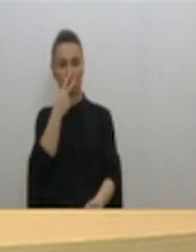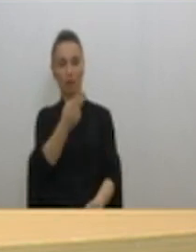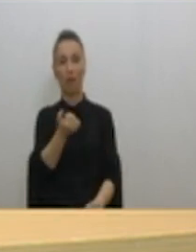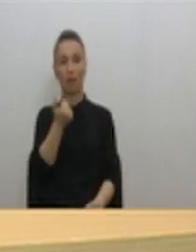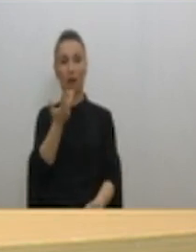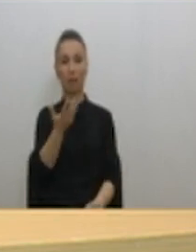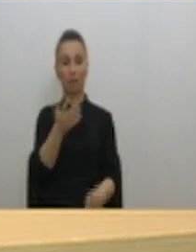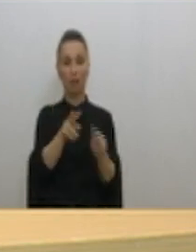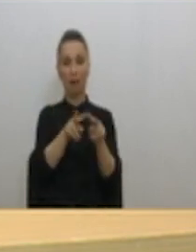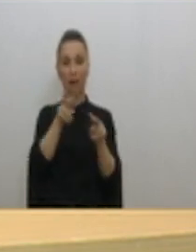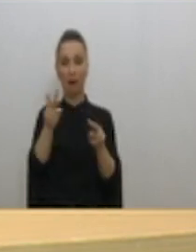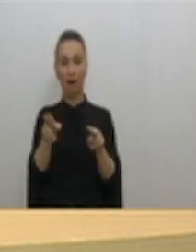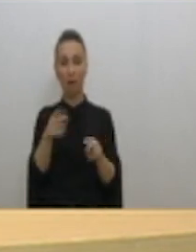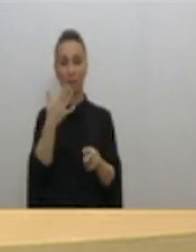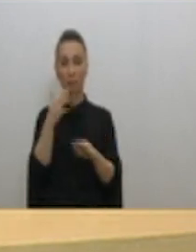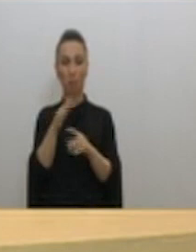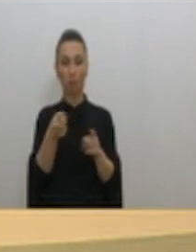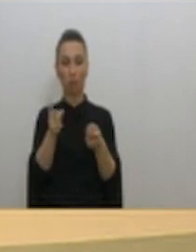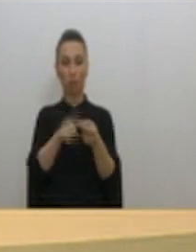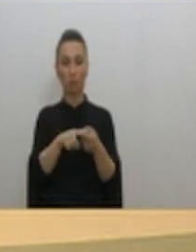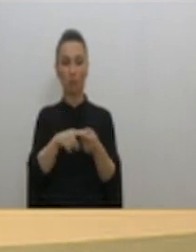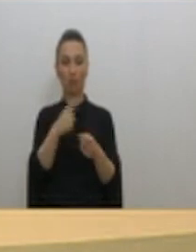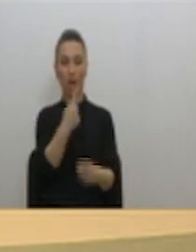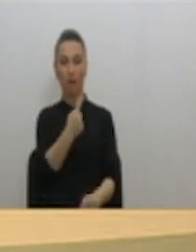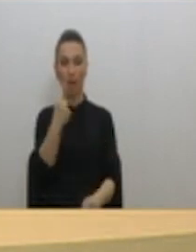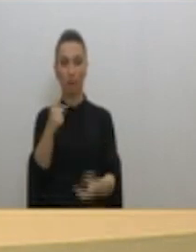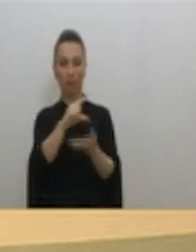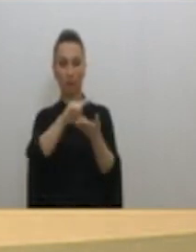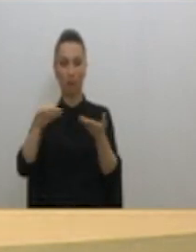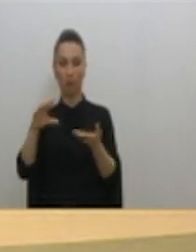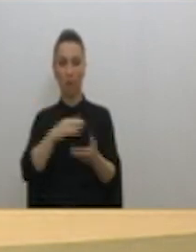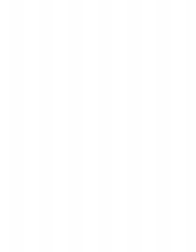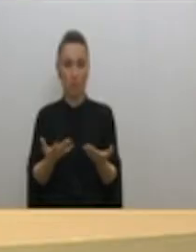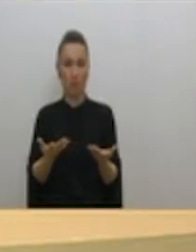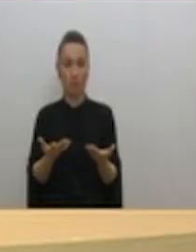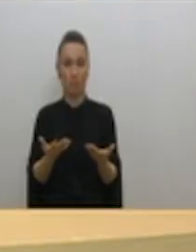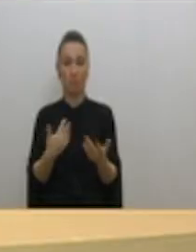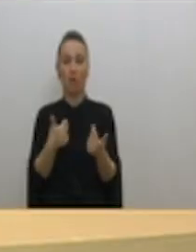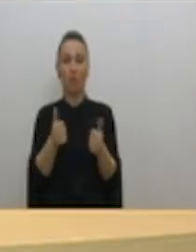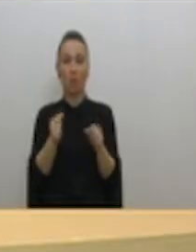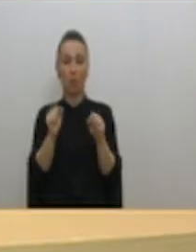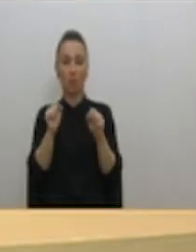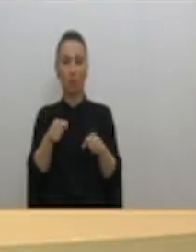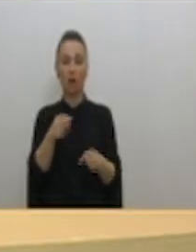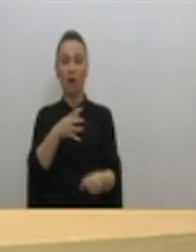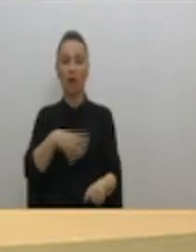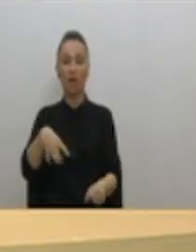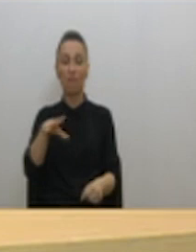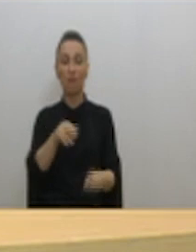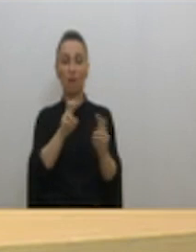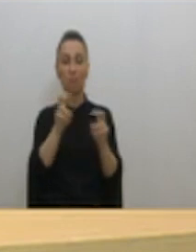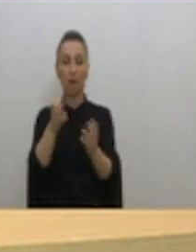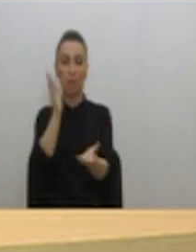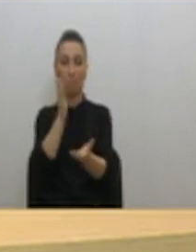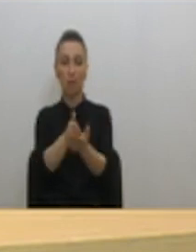რამდენად დაემსგავსეთ ნაციონალურ მოძრაობას და რამდენად ერთ-ერთში გადაიყეთ მათი მეთოდები და მიდგომები. როგორ შეიძლება ყველა ინსტიტუტის